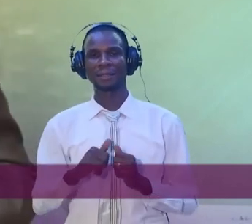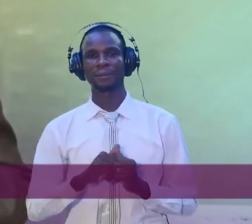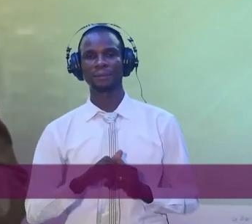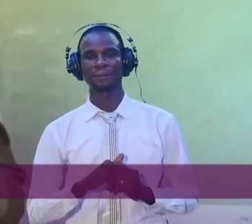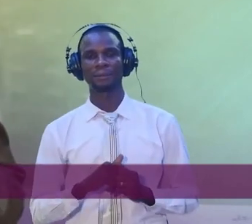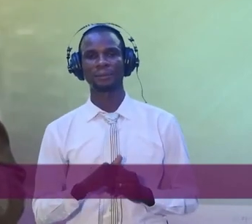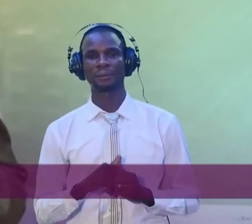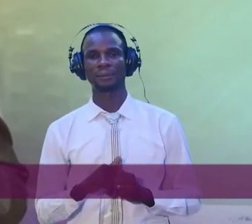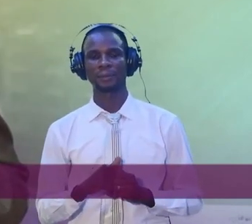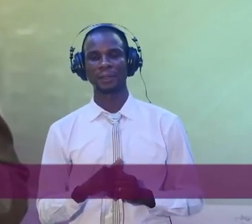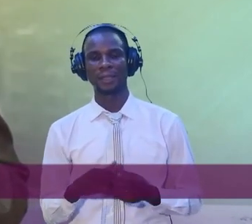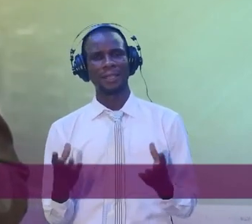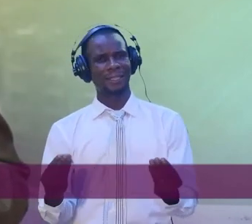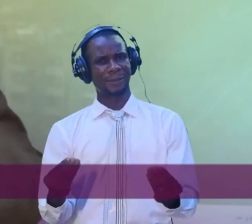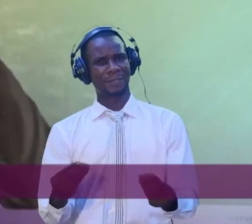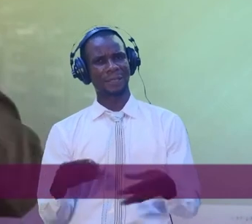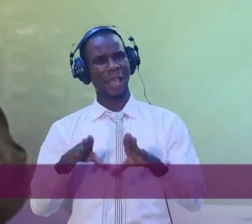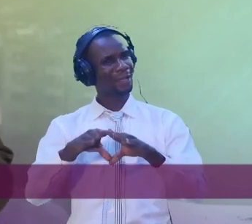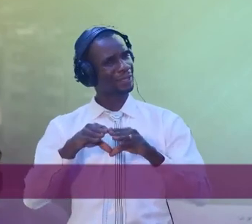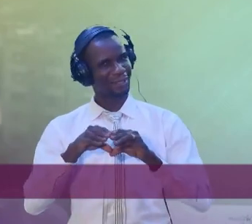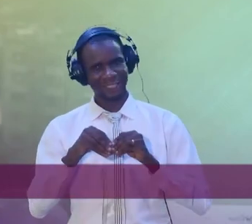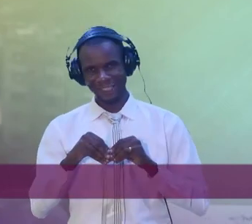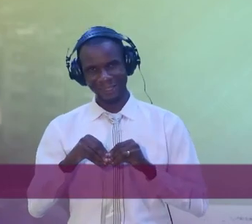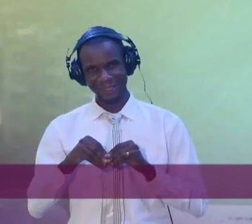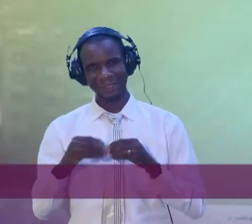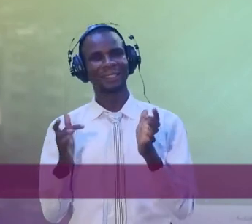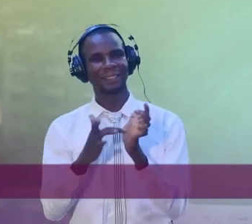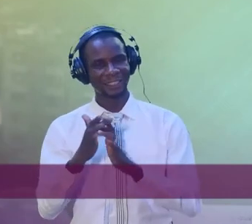Tuwezaje kuwa washindi ndani ya Kristo?